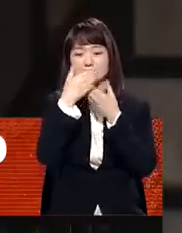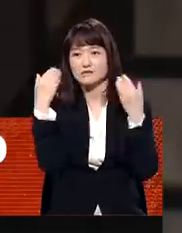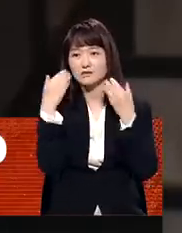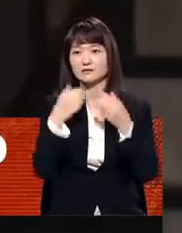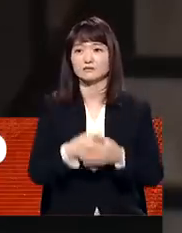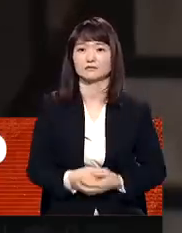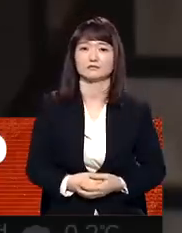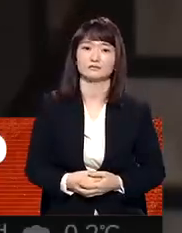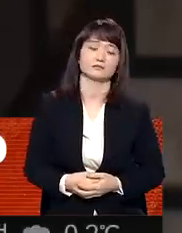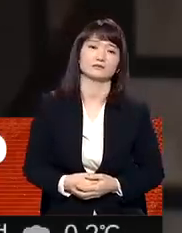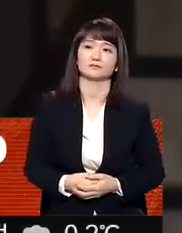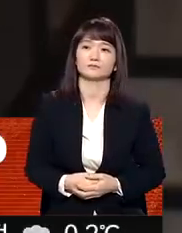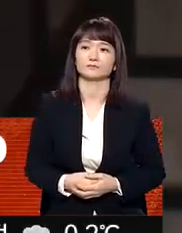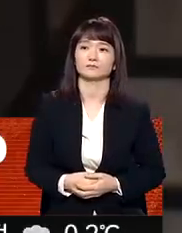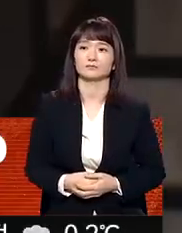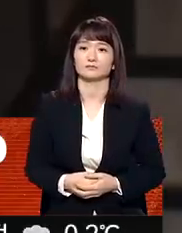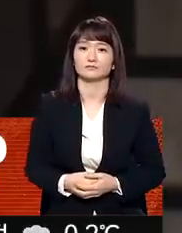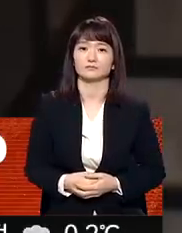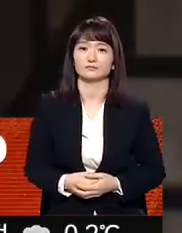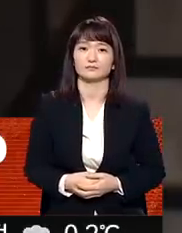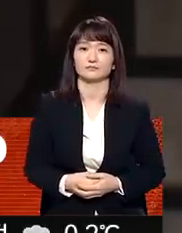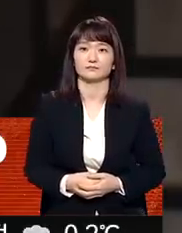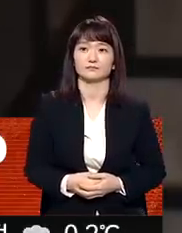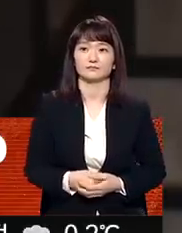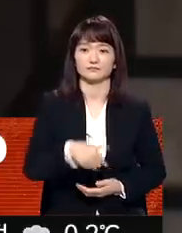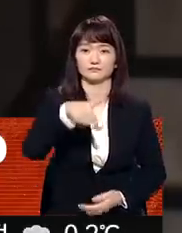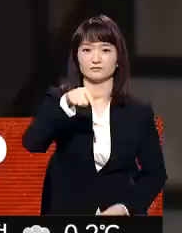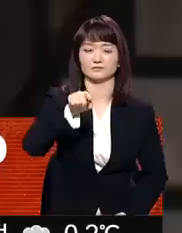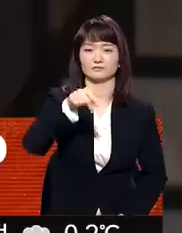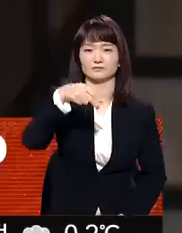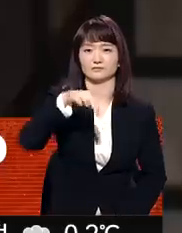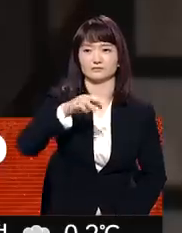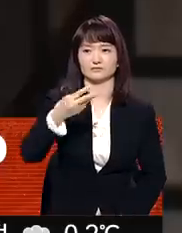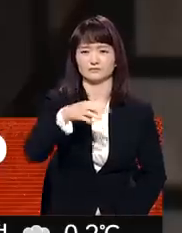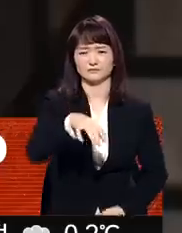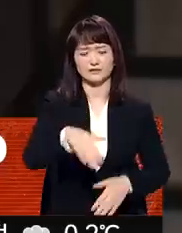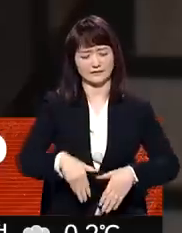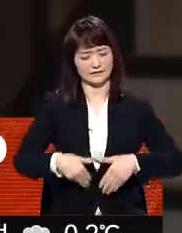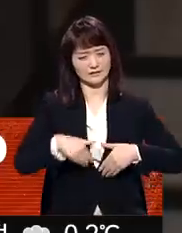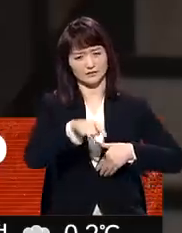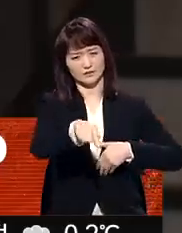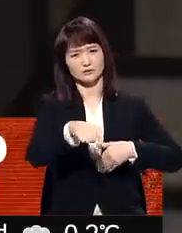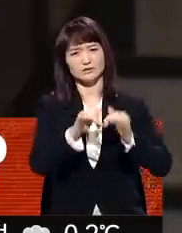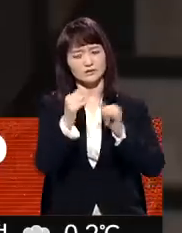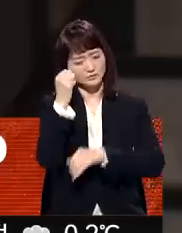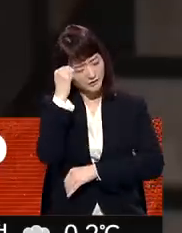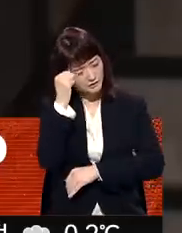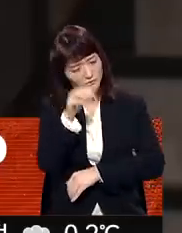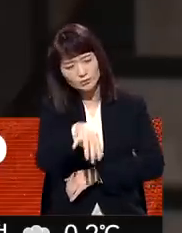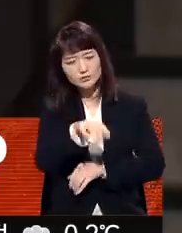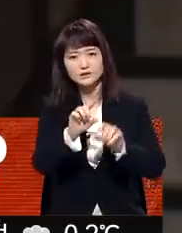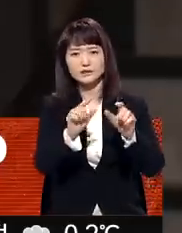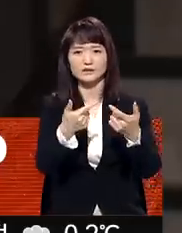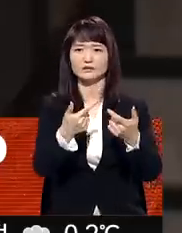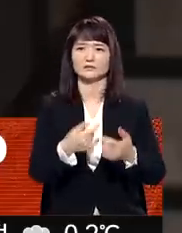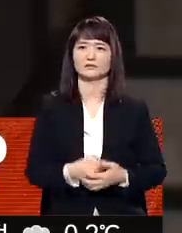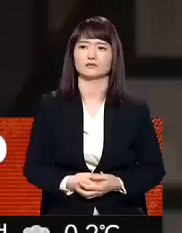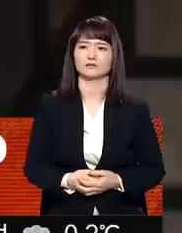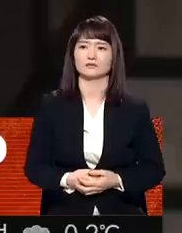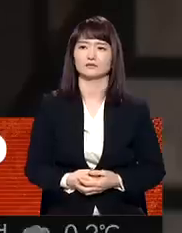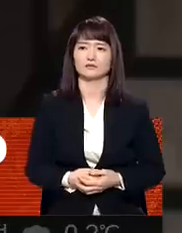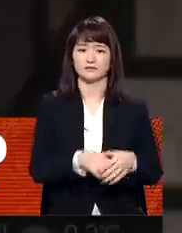거기다려 저는 거실에서 얼마나 따뜻한데 거실에서는 사람 자는 곳이 아니에요 그거는 한데